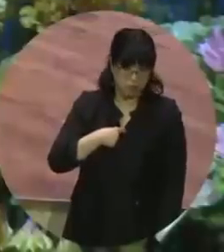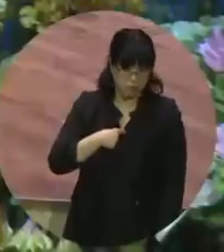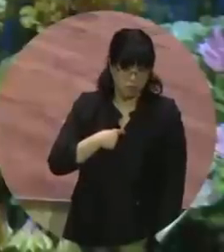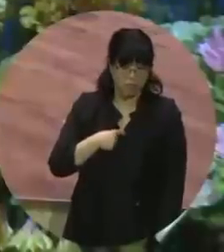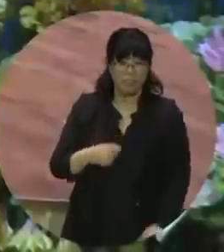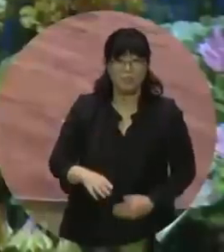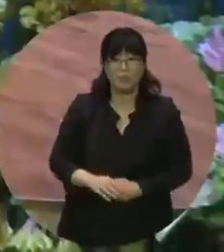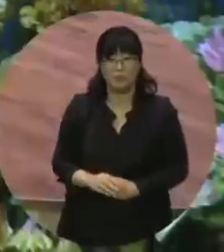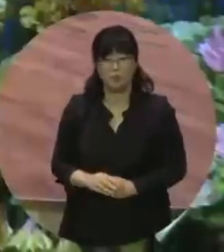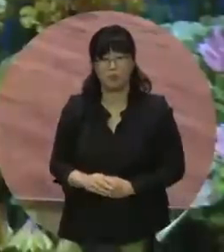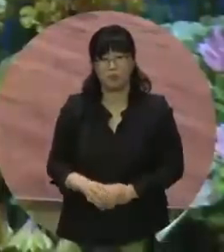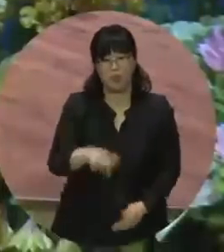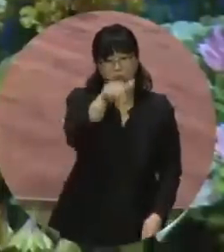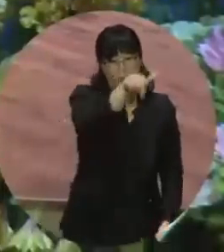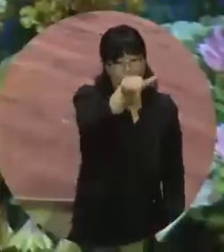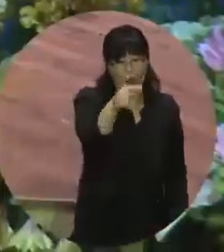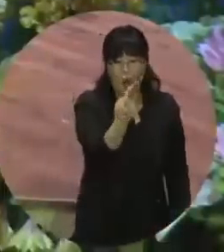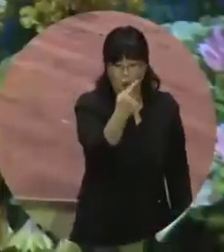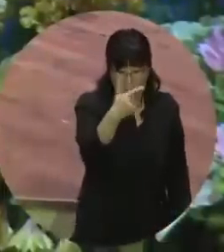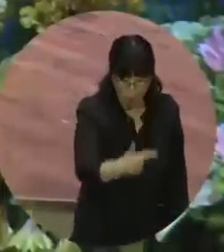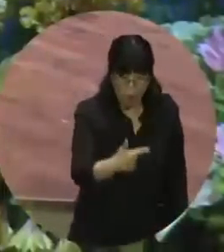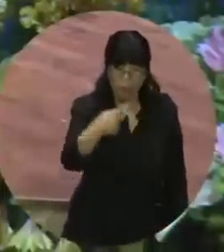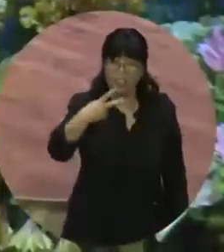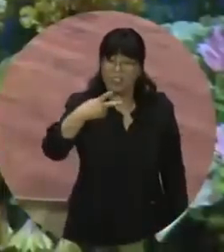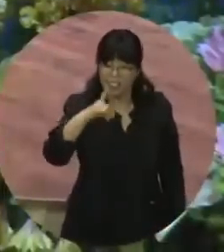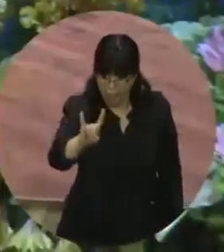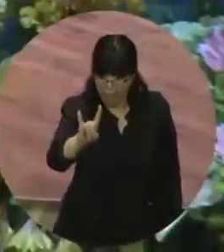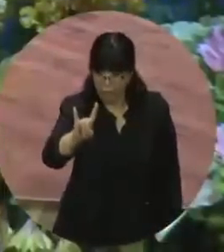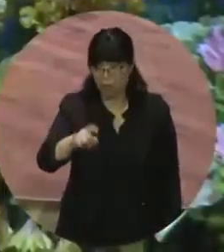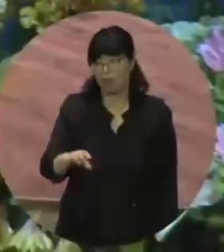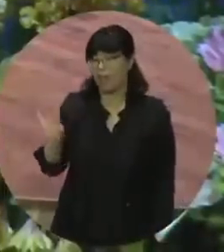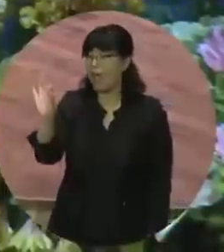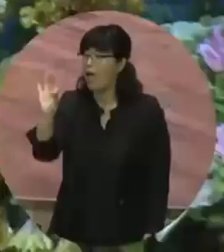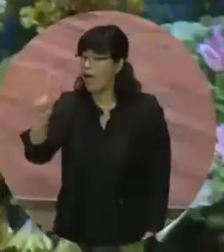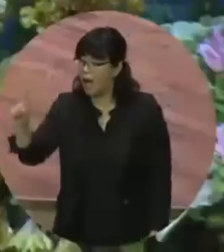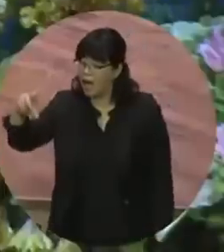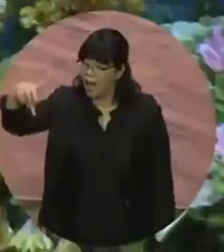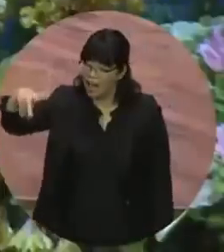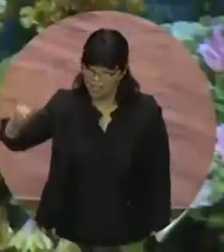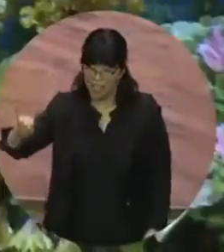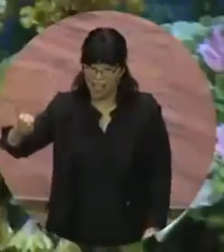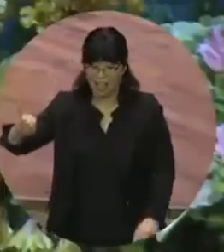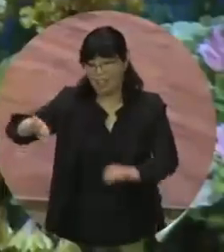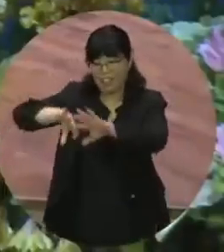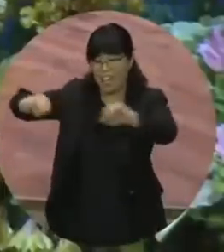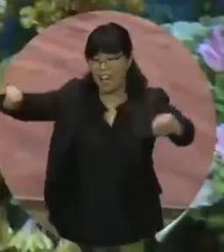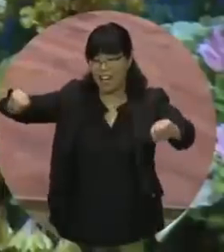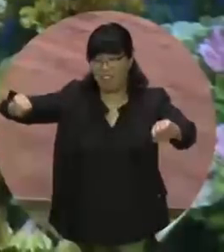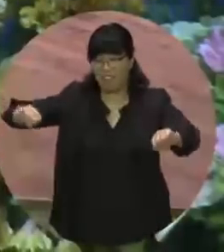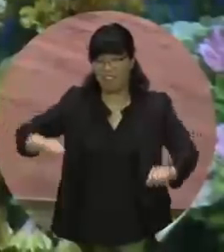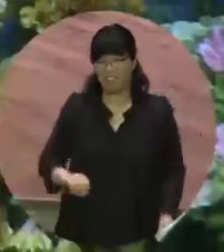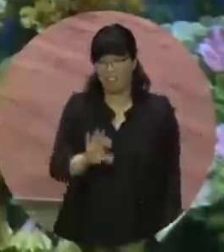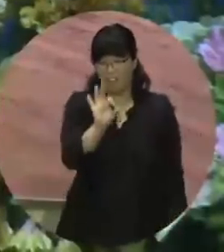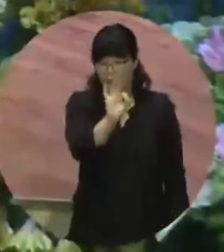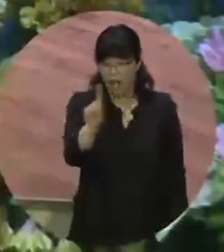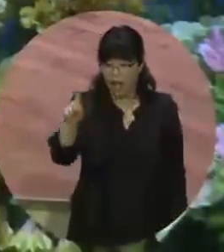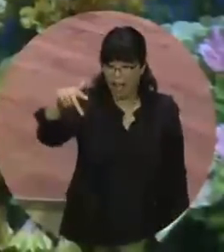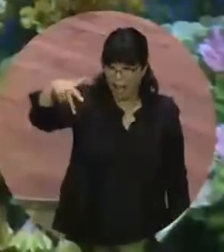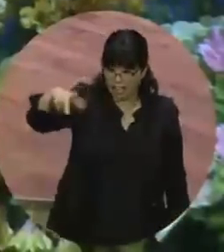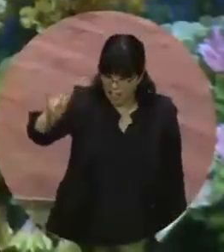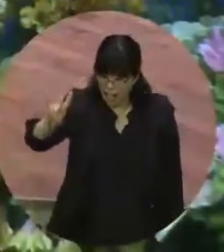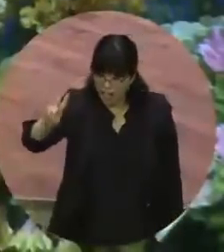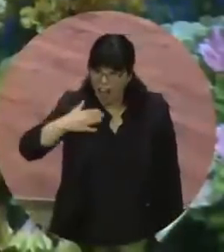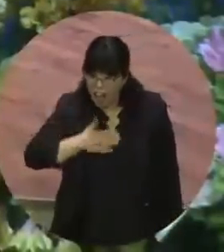방법이 뭐냐? 꼰대는 뭐고 아재는 뭐냐? 아재는 뭐 이렇게 설렁 이 개그를 써서라도 좀 같이